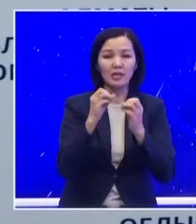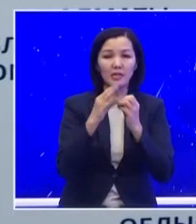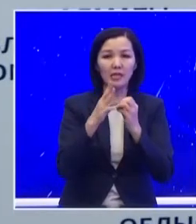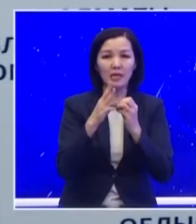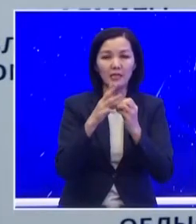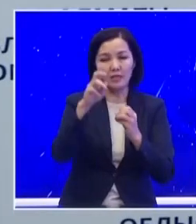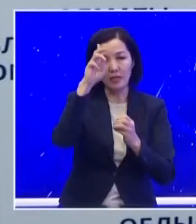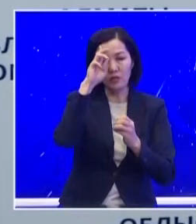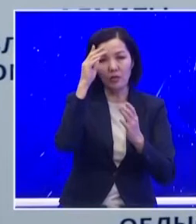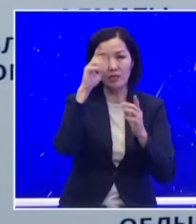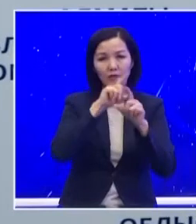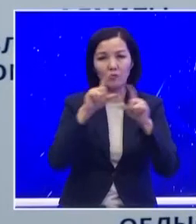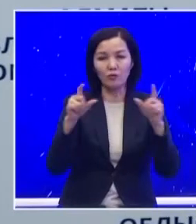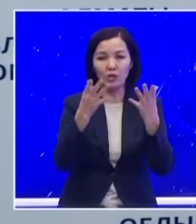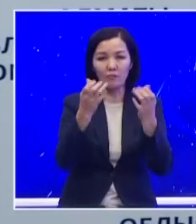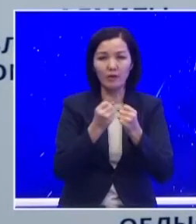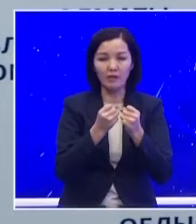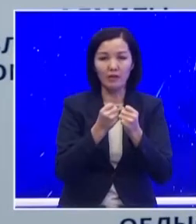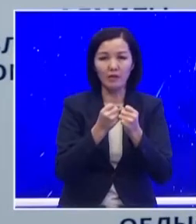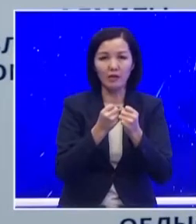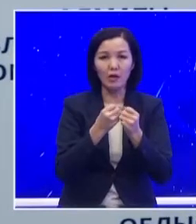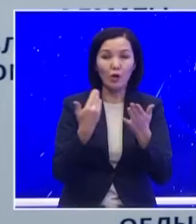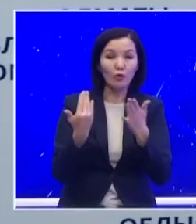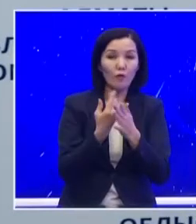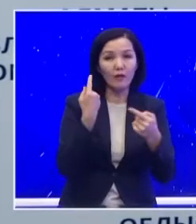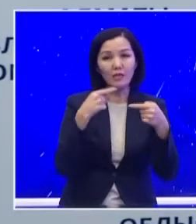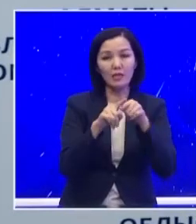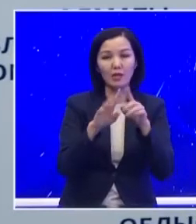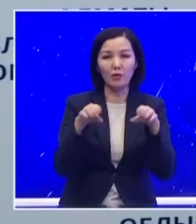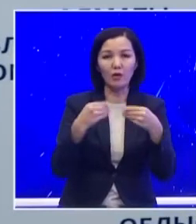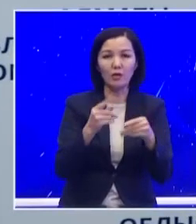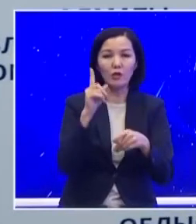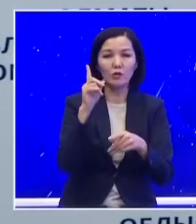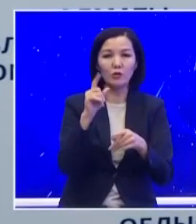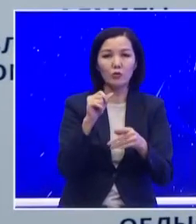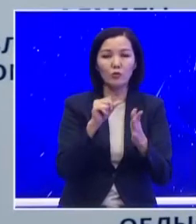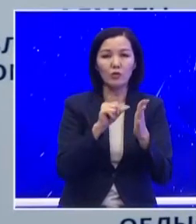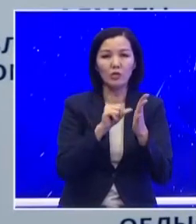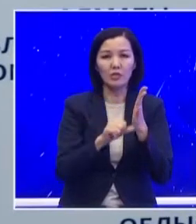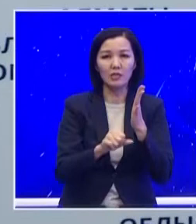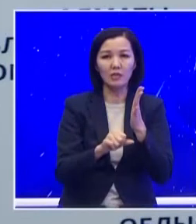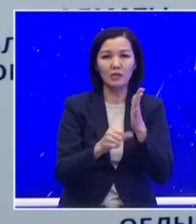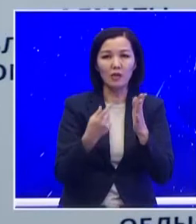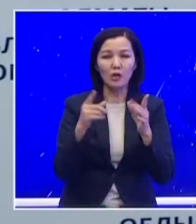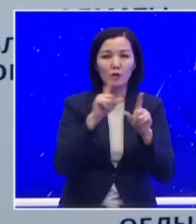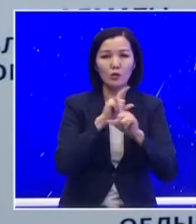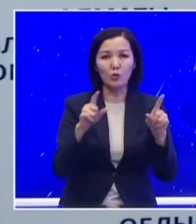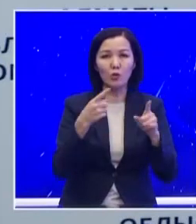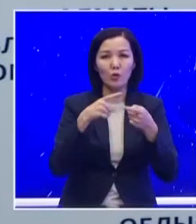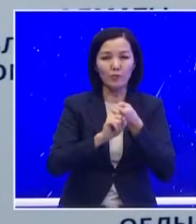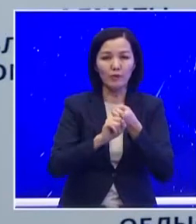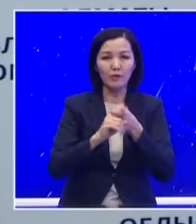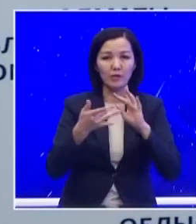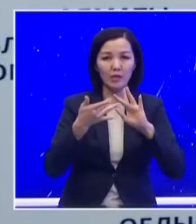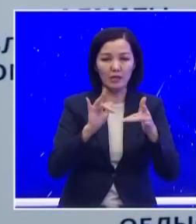413 государственных учреждений получат передовые технологии. Более 160 школ будут подключены к оптической